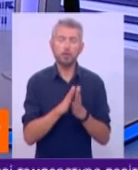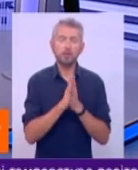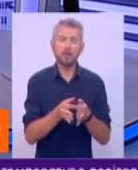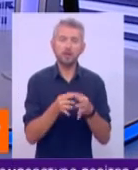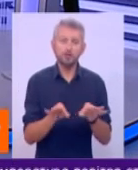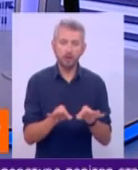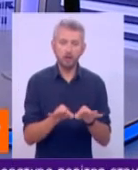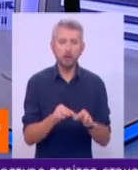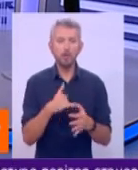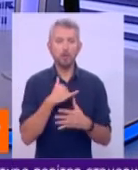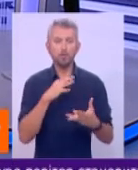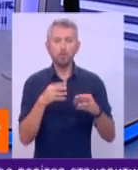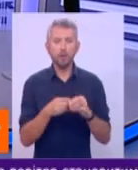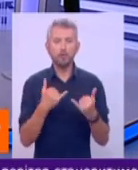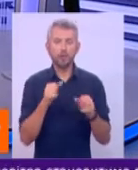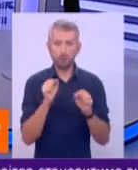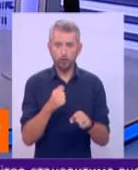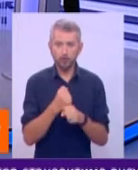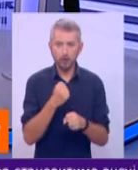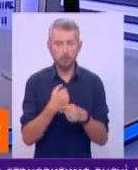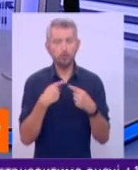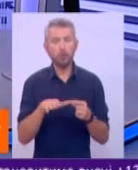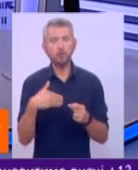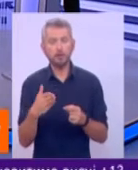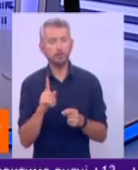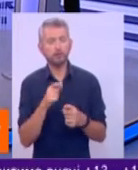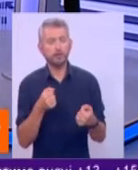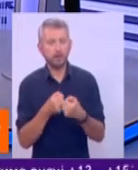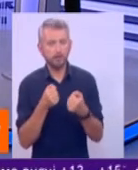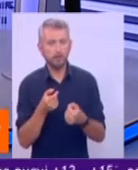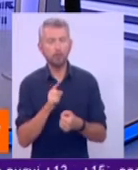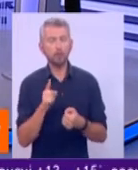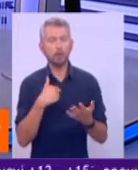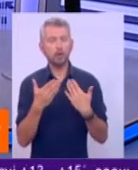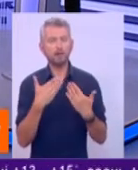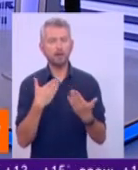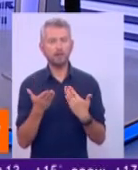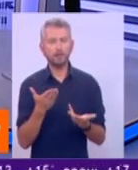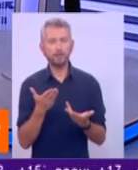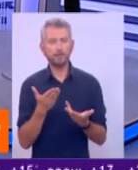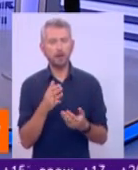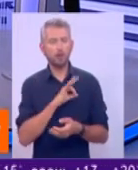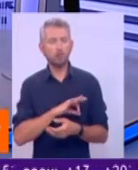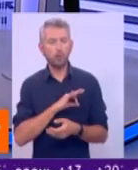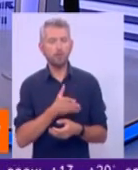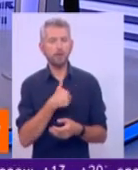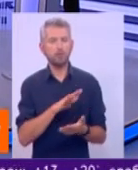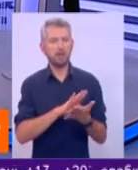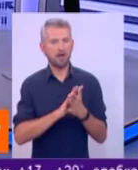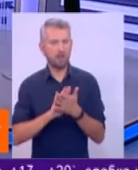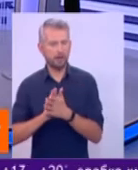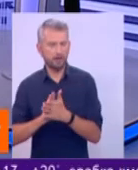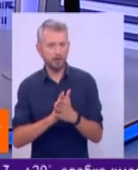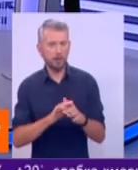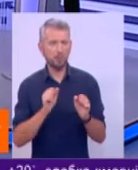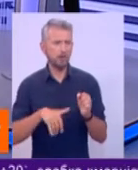Это только сейчас у нас получается, что мы можем на это выйти. А с другой стороны, мы на что насталкиваемся? Потому что то, что касается пользования, да, мы договариваемся. Можно с